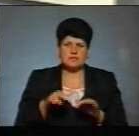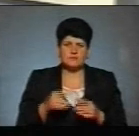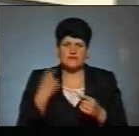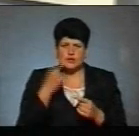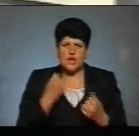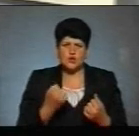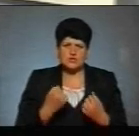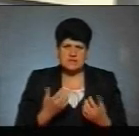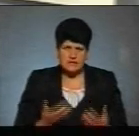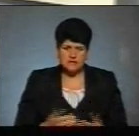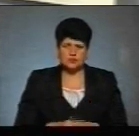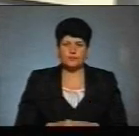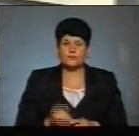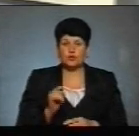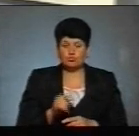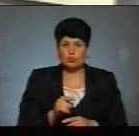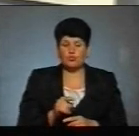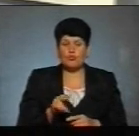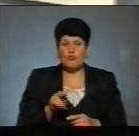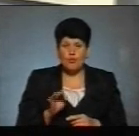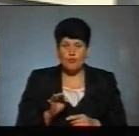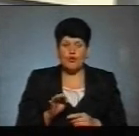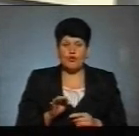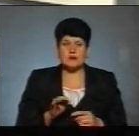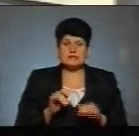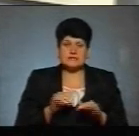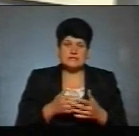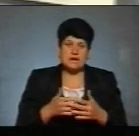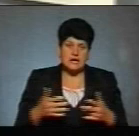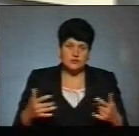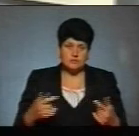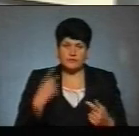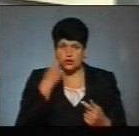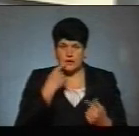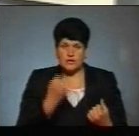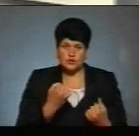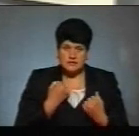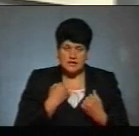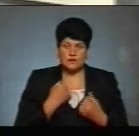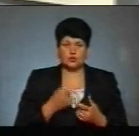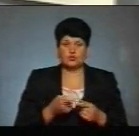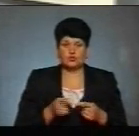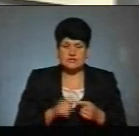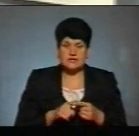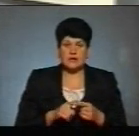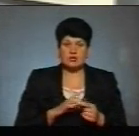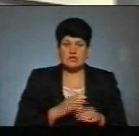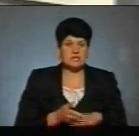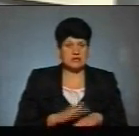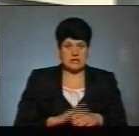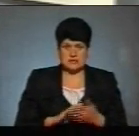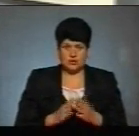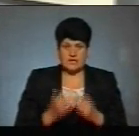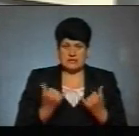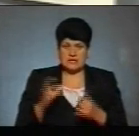захисту. Тому, принаймні, по засобах індивідуального захисту, якщо врахувати ще місяць тому, то в нас була ситуація критична. Зараз